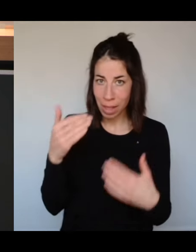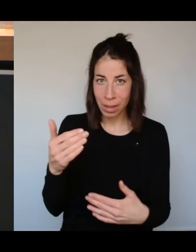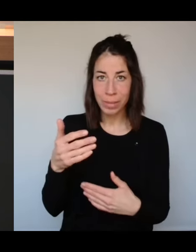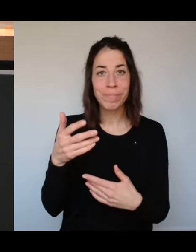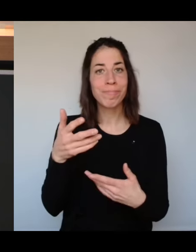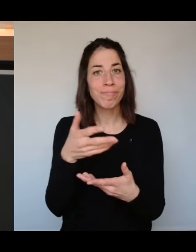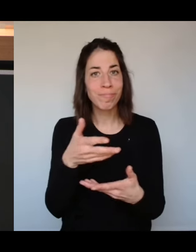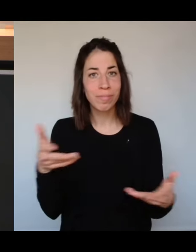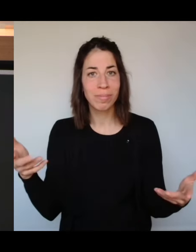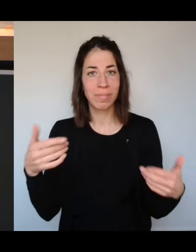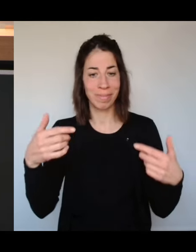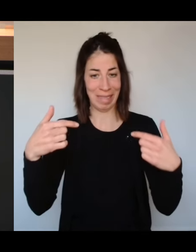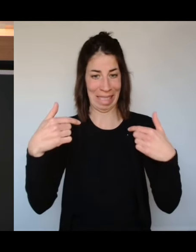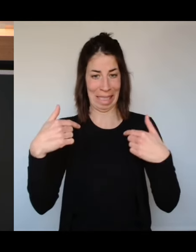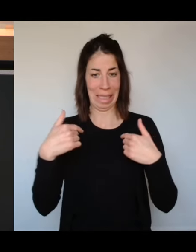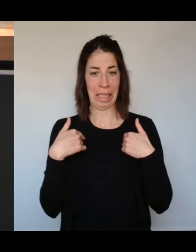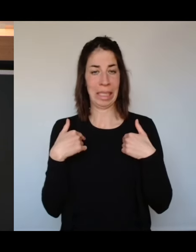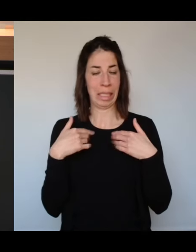in diesem Raum.